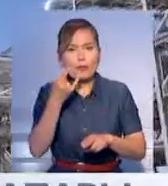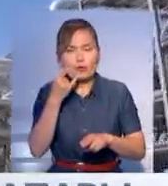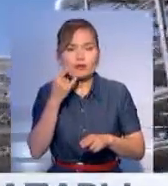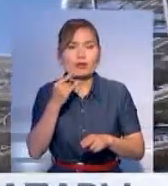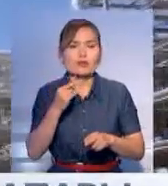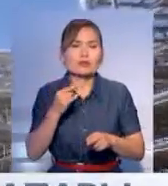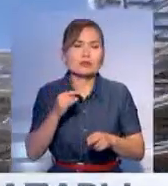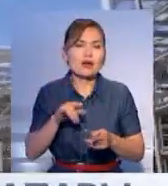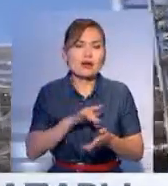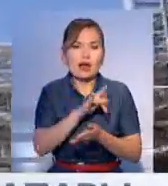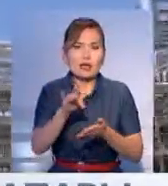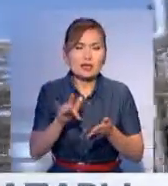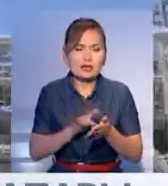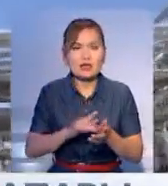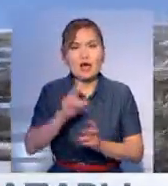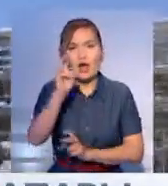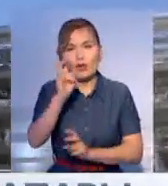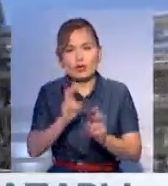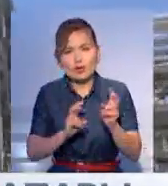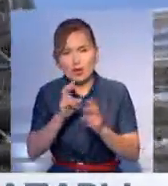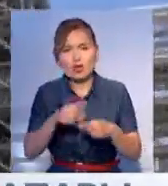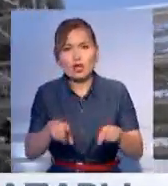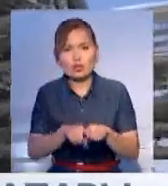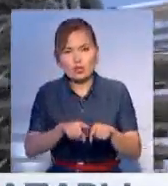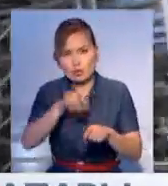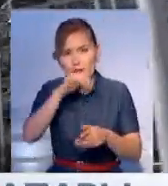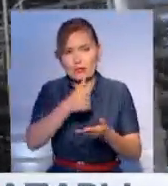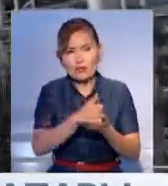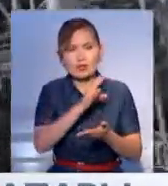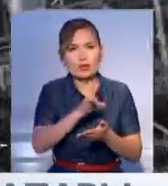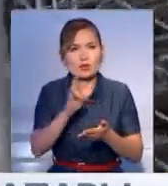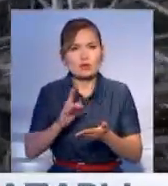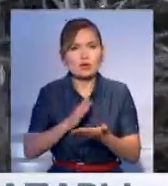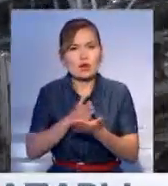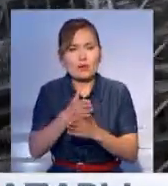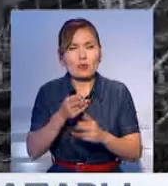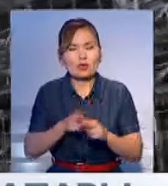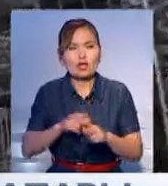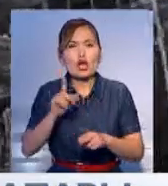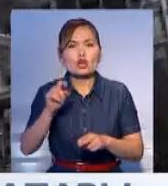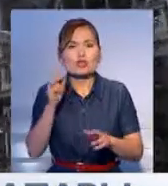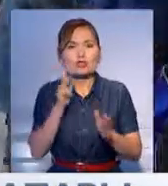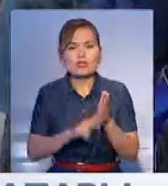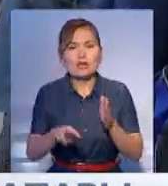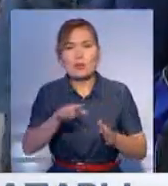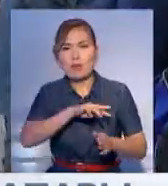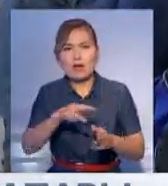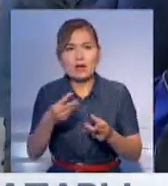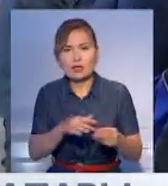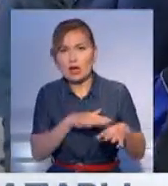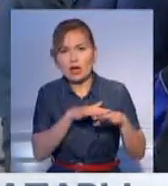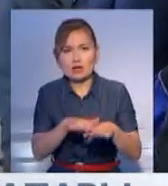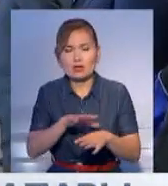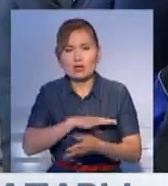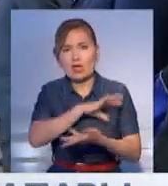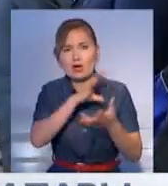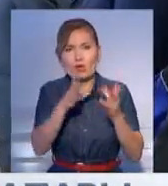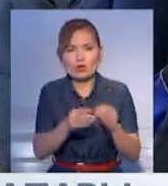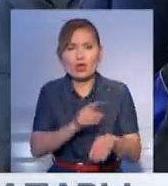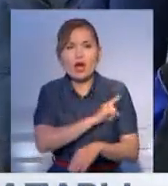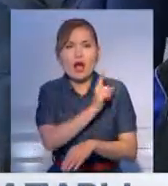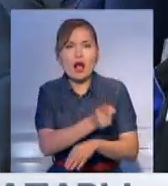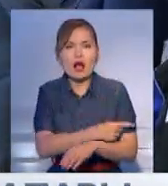химия зауытына да табан тіреді. Бұл кәсіпорын таяуда жаңғыртудан өтті. Ол үшін 180 миллиард теңге инвестиция тартылды.